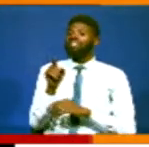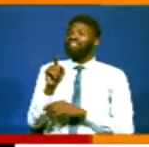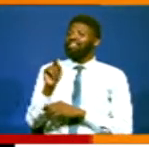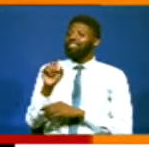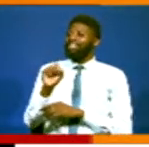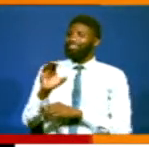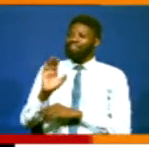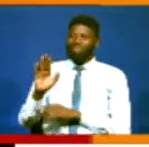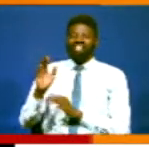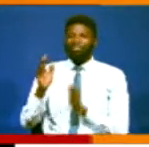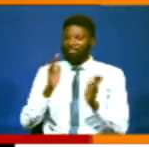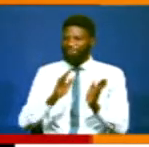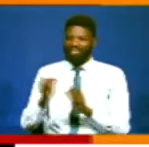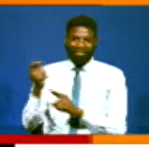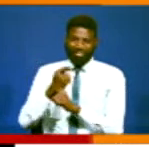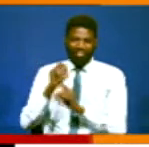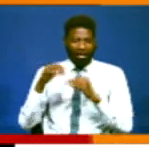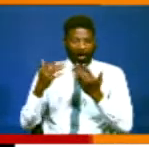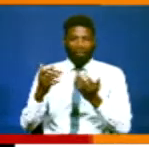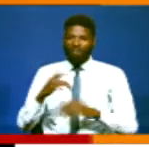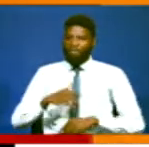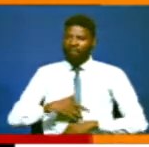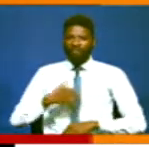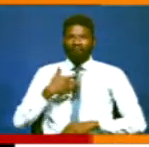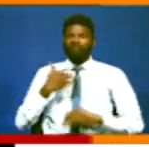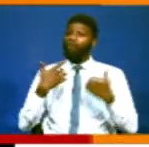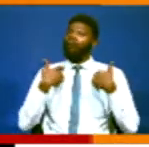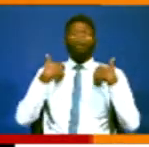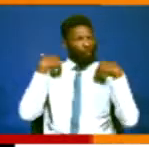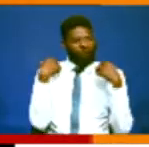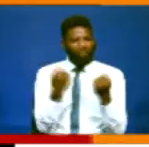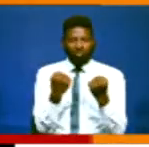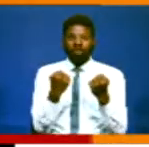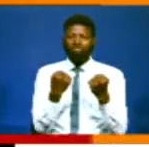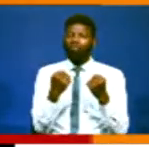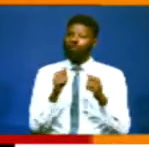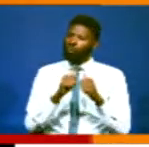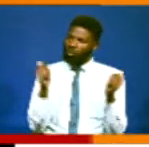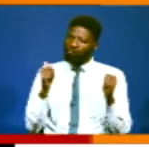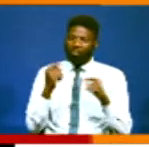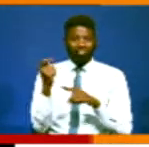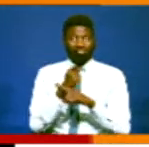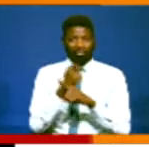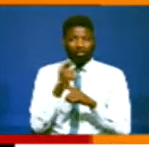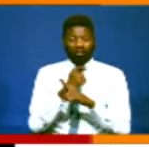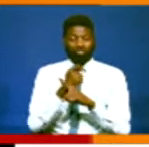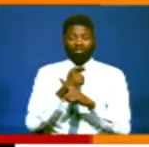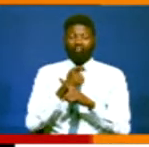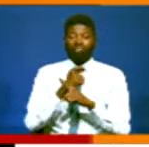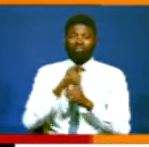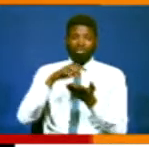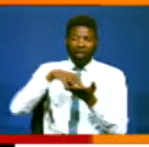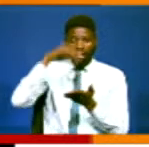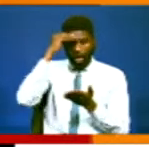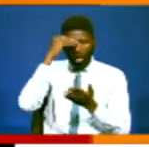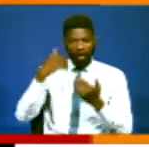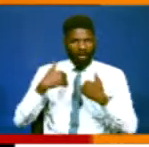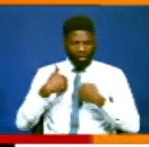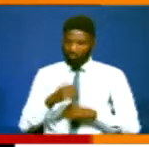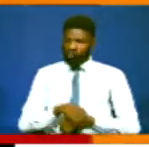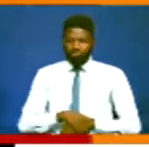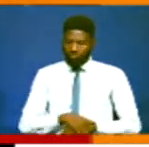na ujasiri ama ile hali ya kuamini kwamba kuna mafunzo yanaendelea. Sasa hivi tunazungumzia hawa walimu wapi